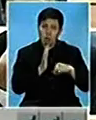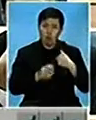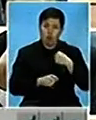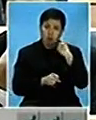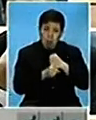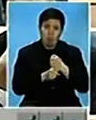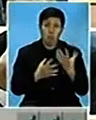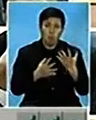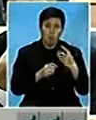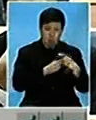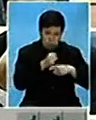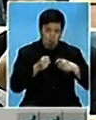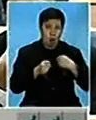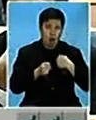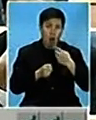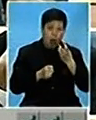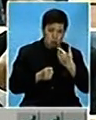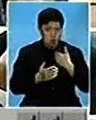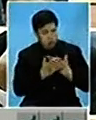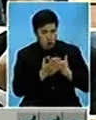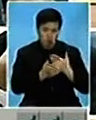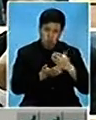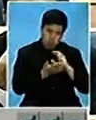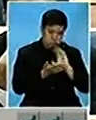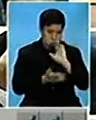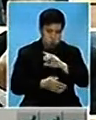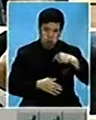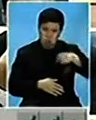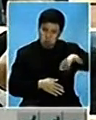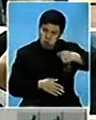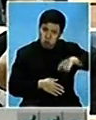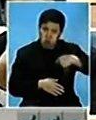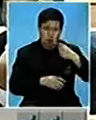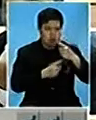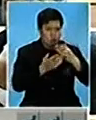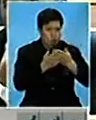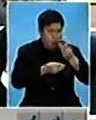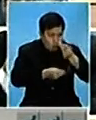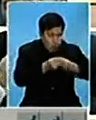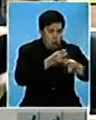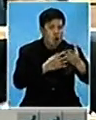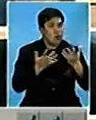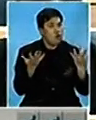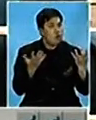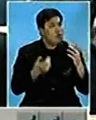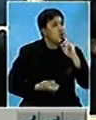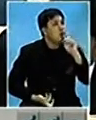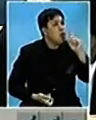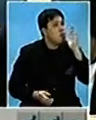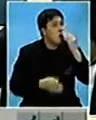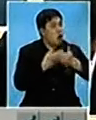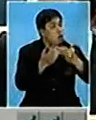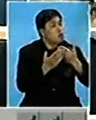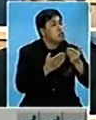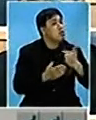ำนาเราข้าวเราปุ๋ยเราตังเราลงทุนทั้งหมดแต่เวลาไปขายข้าวปรากฏว่าไปถามพ่อค้าคนซื้อว่า